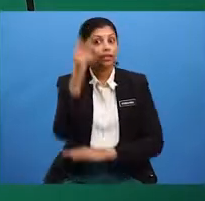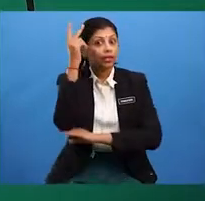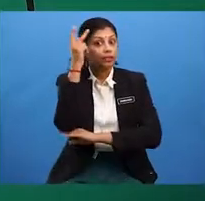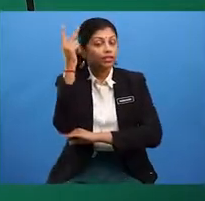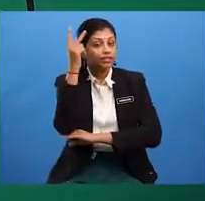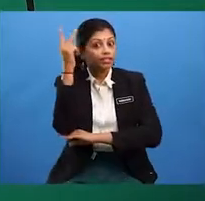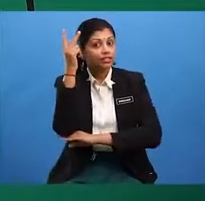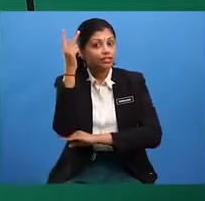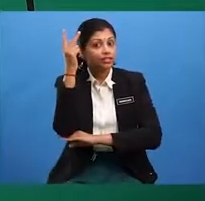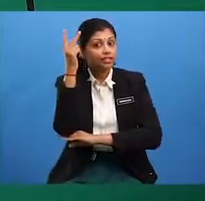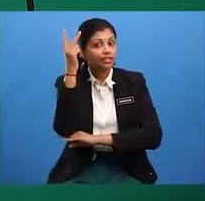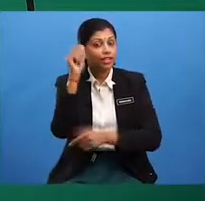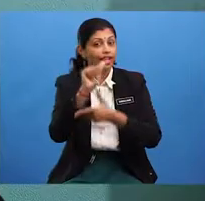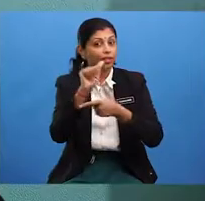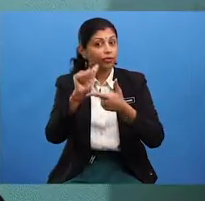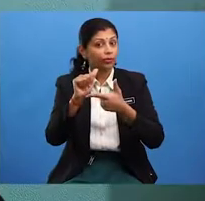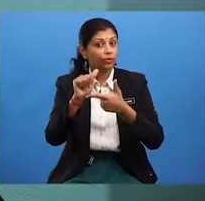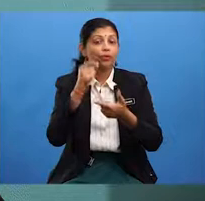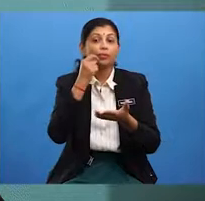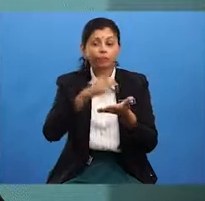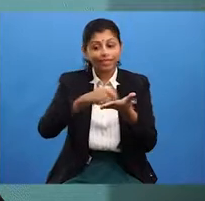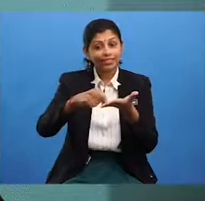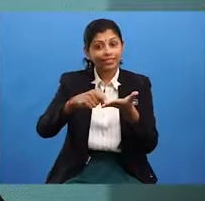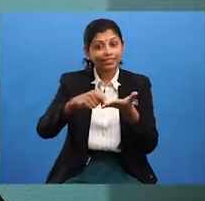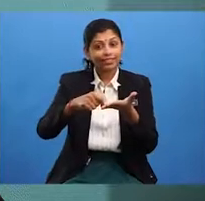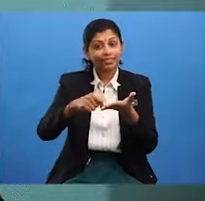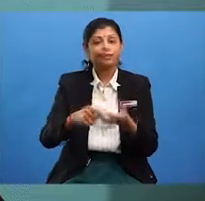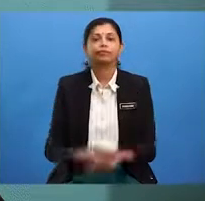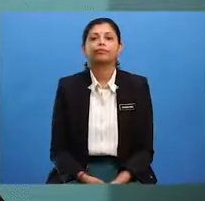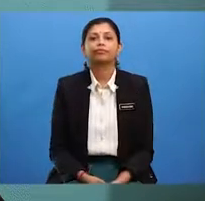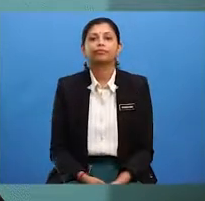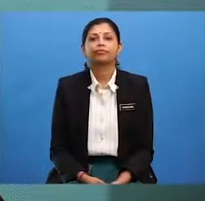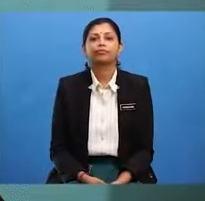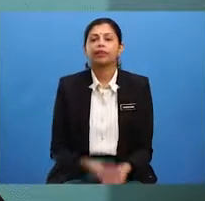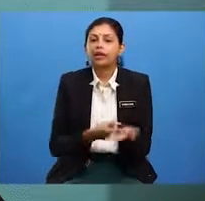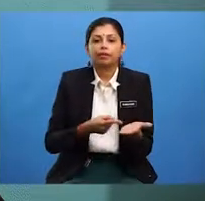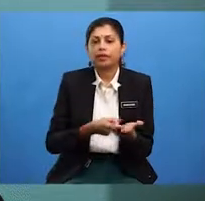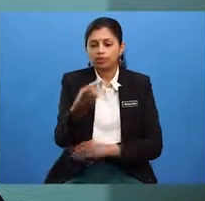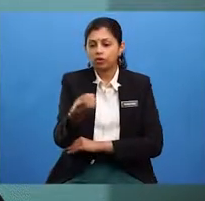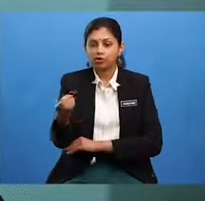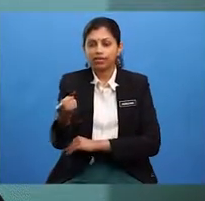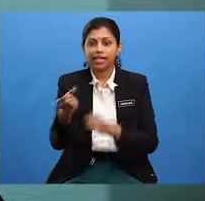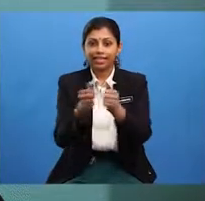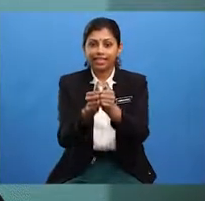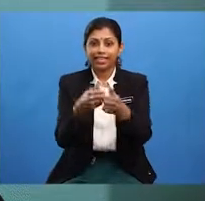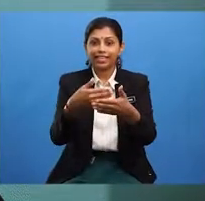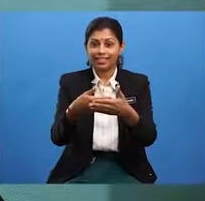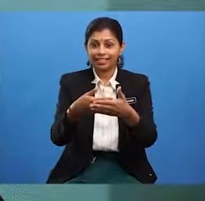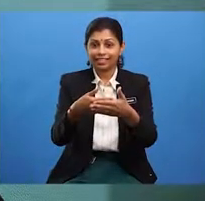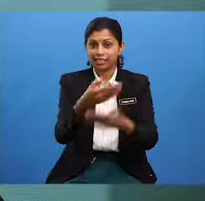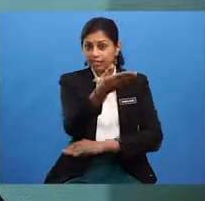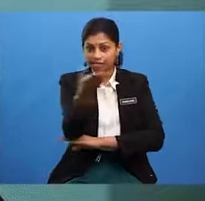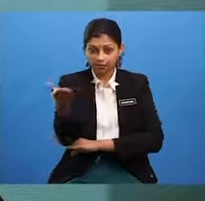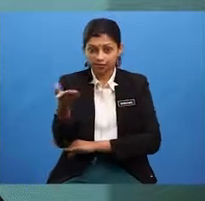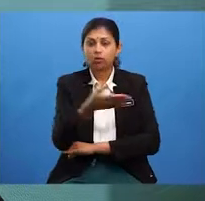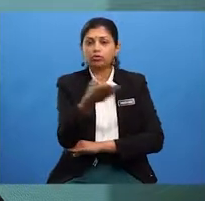kipas ataupun pensel. Walau apa sahaja objek yang berhampiran dengan kamu,